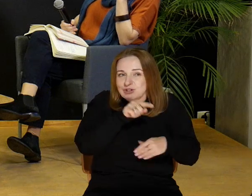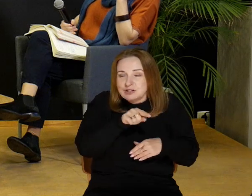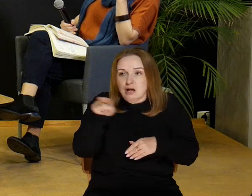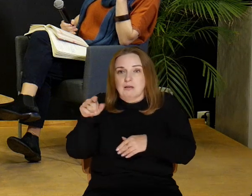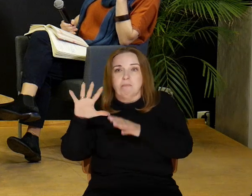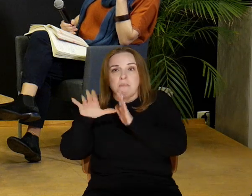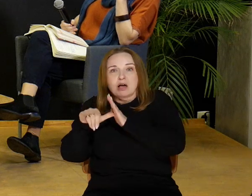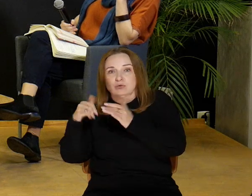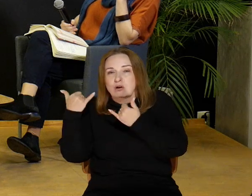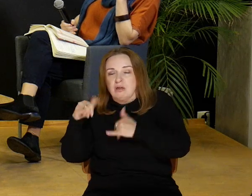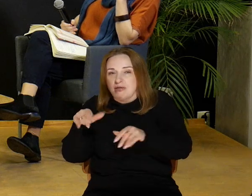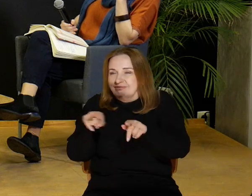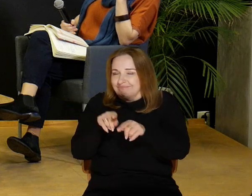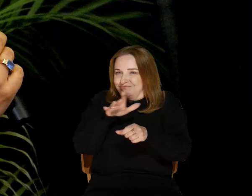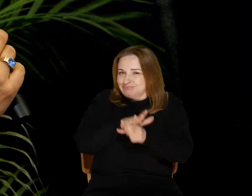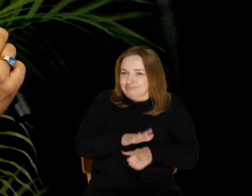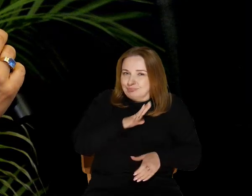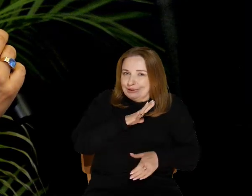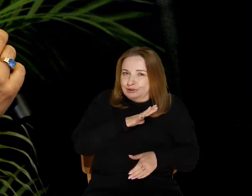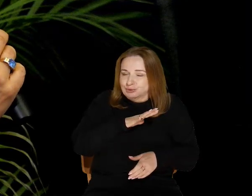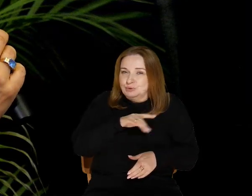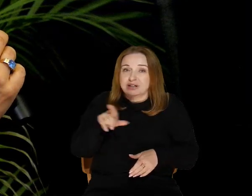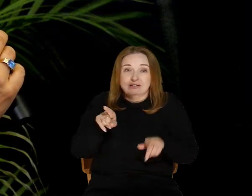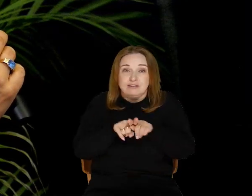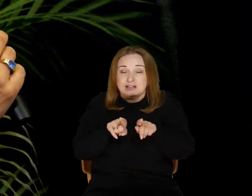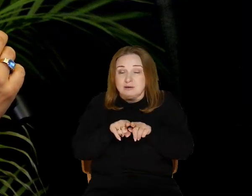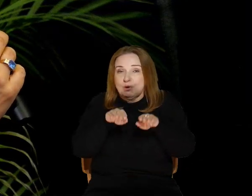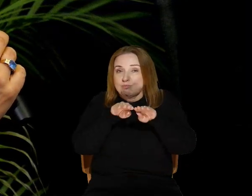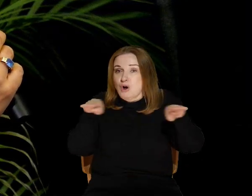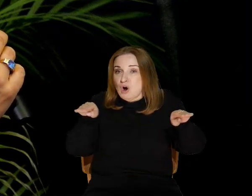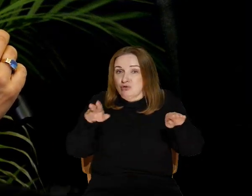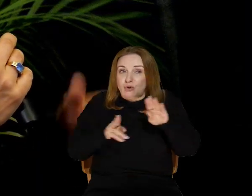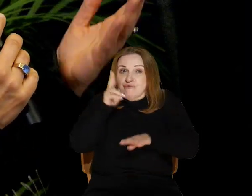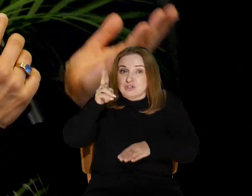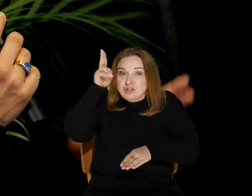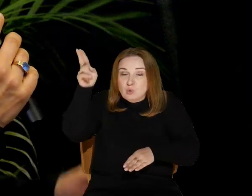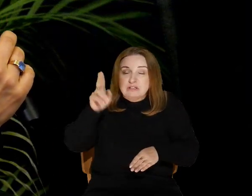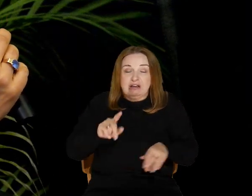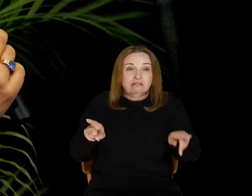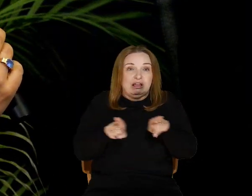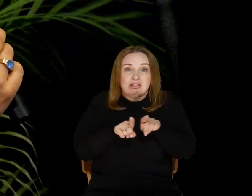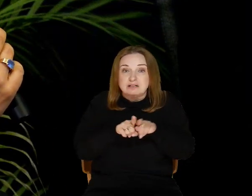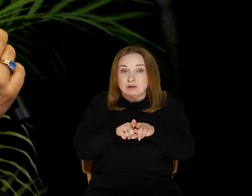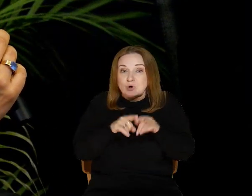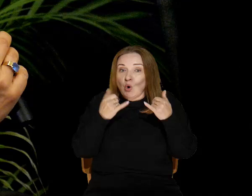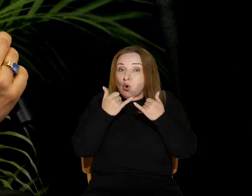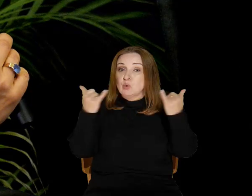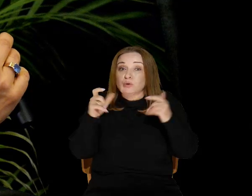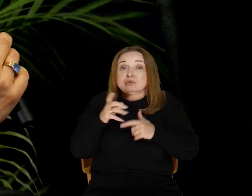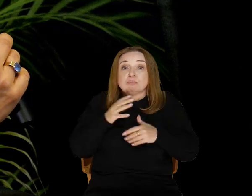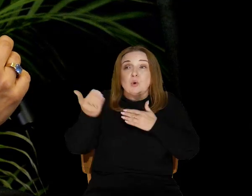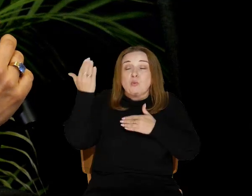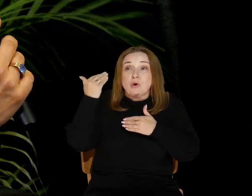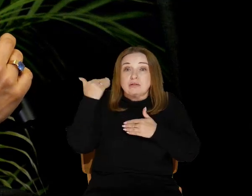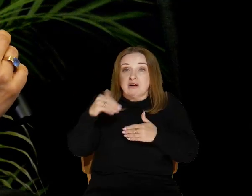mieszkańcem miasta, już nie mówiąc o poziomie wykształcenia, czy jeszcze właśnie o czymś, co już należy do przeszłości,